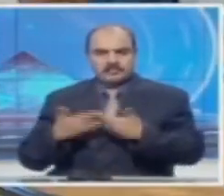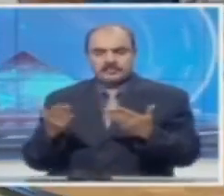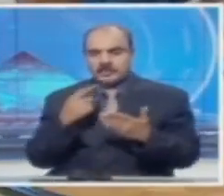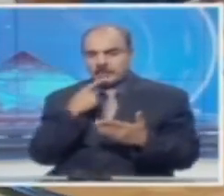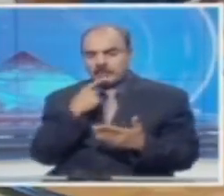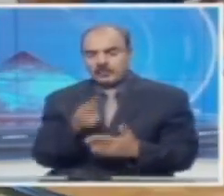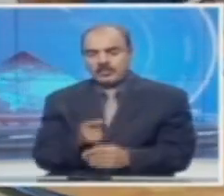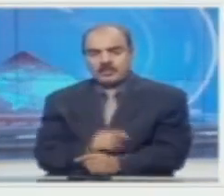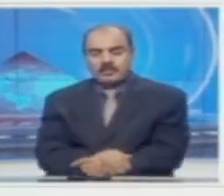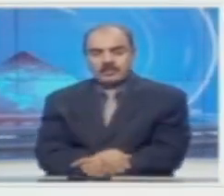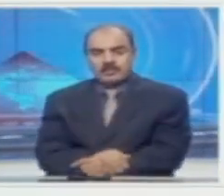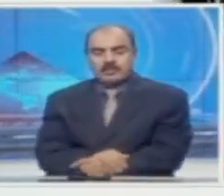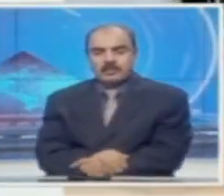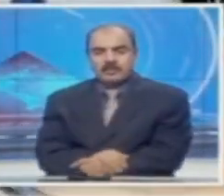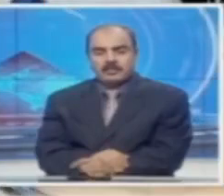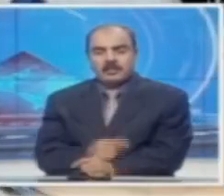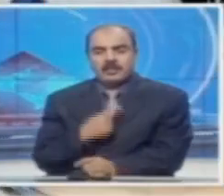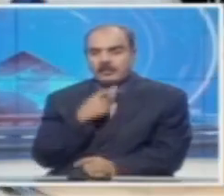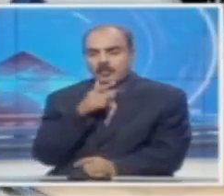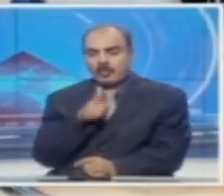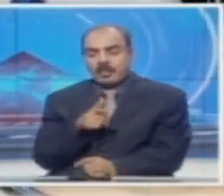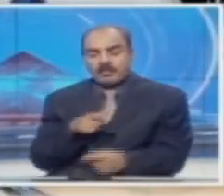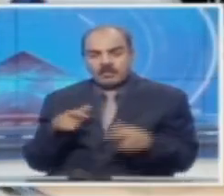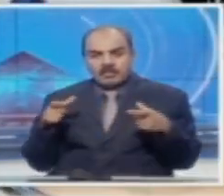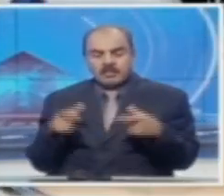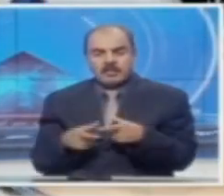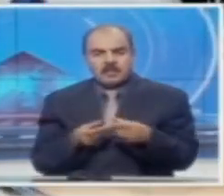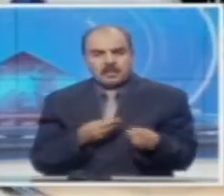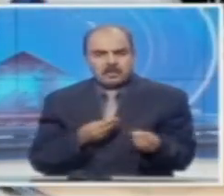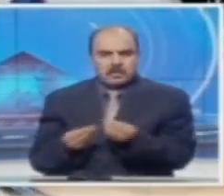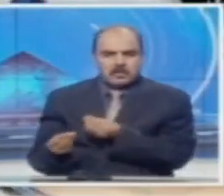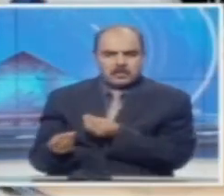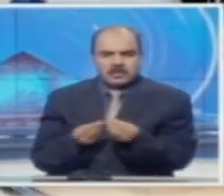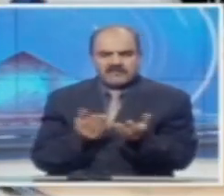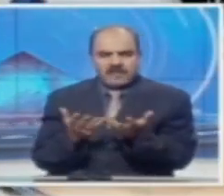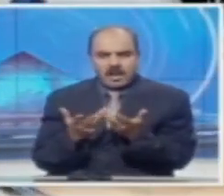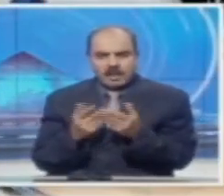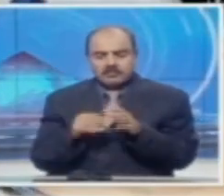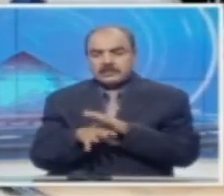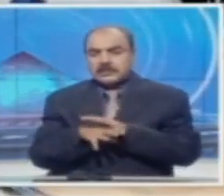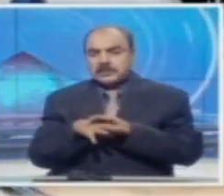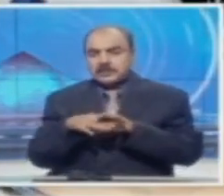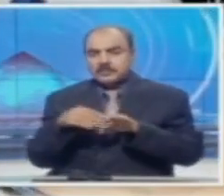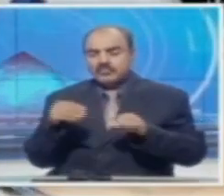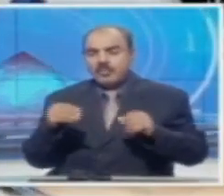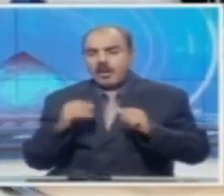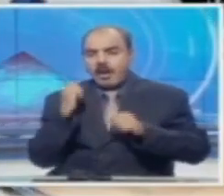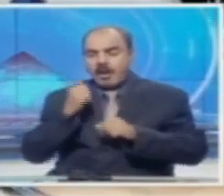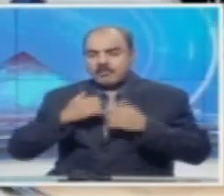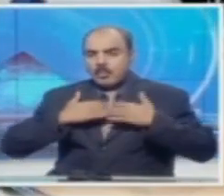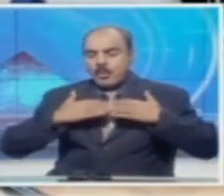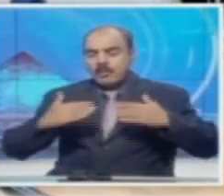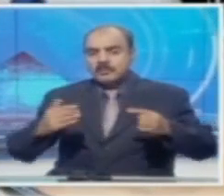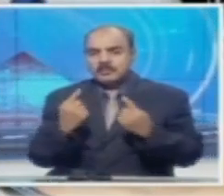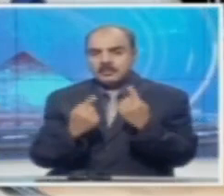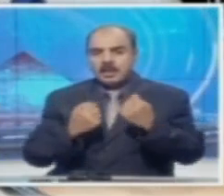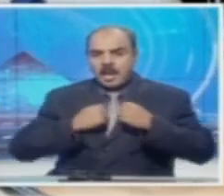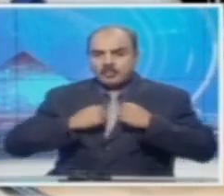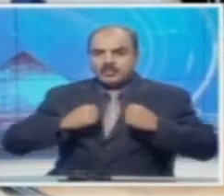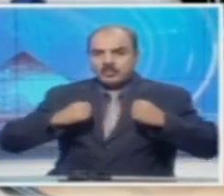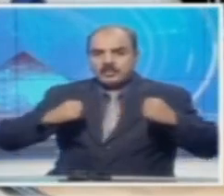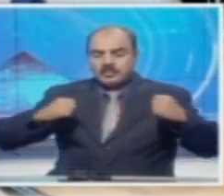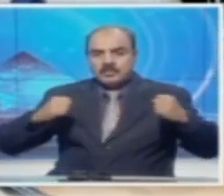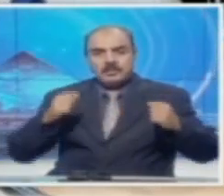رئاسة الجمهورية صرح بأن الاجتماع تناول متابعة تطورات الموقف التنفيذي للمشروع القومي